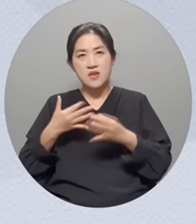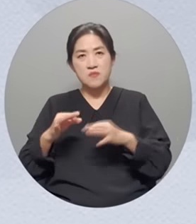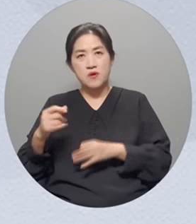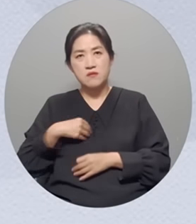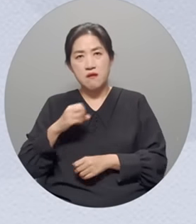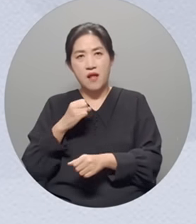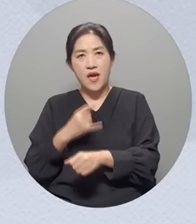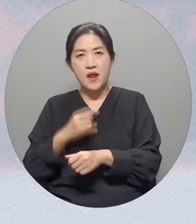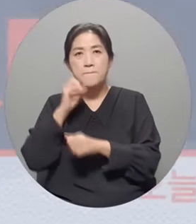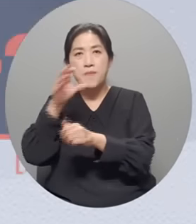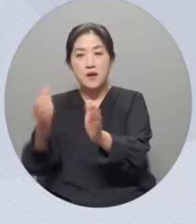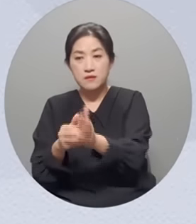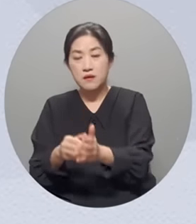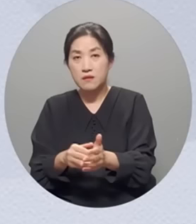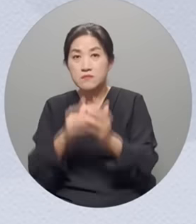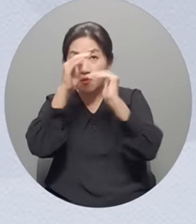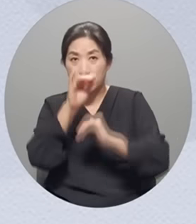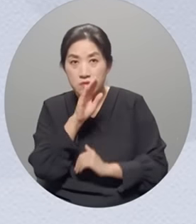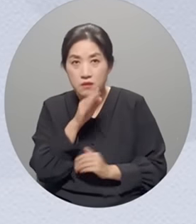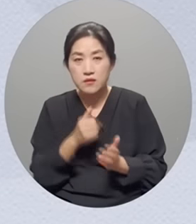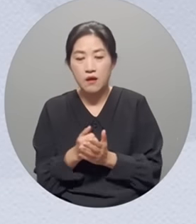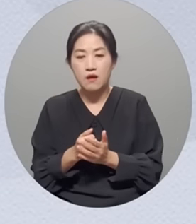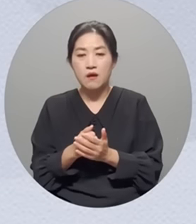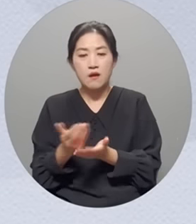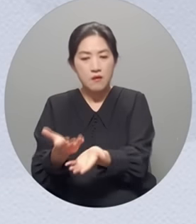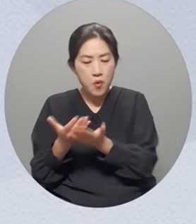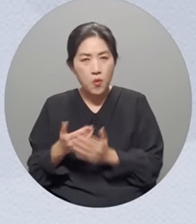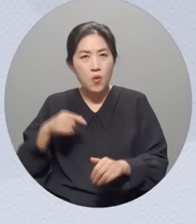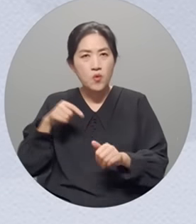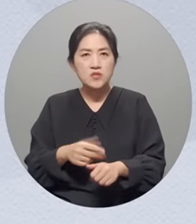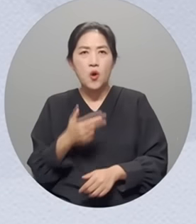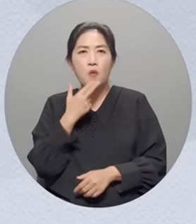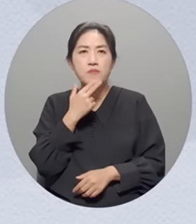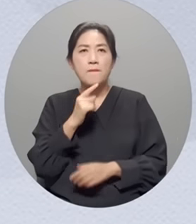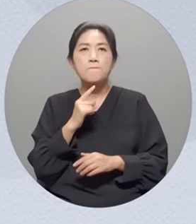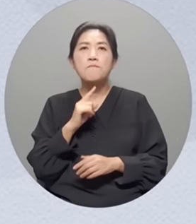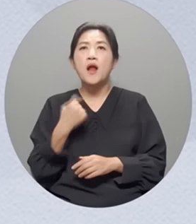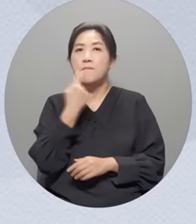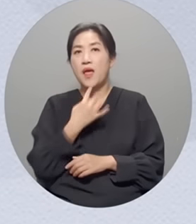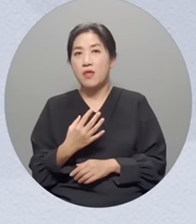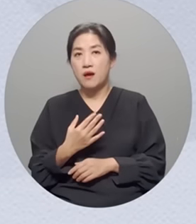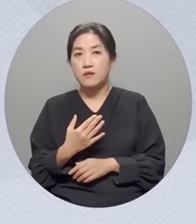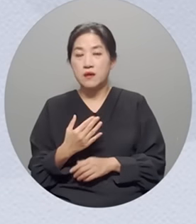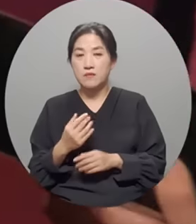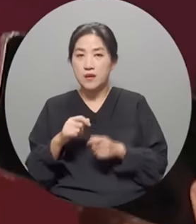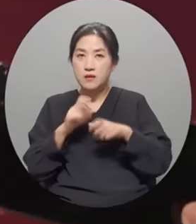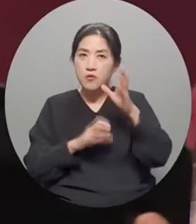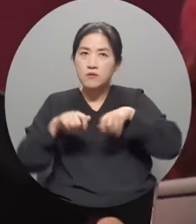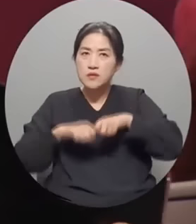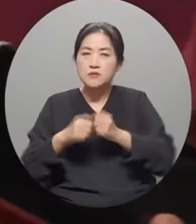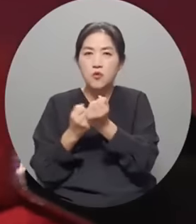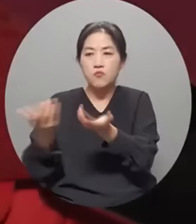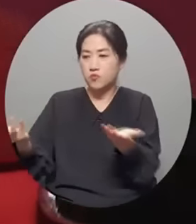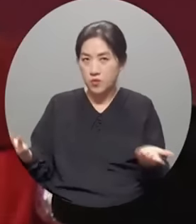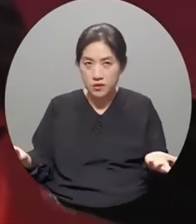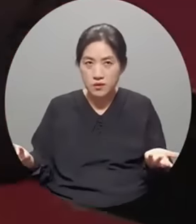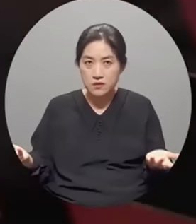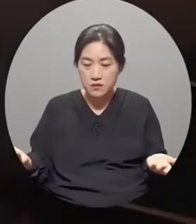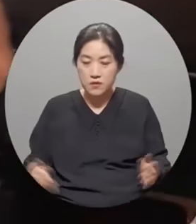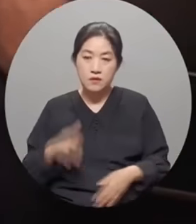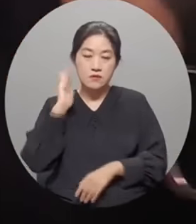말했는데도 대통령실은 보고도 지시도 없었다는 해명 외에 구체적인 설명을 내놓지 않았습니다. 대통령실은